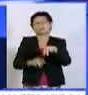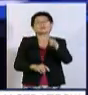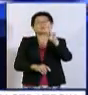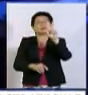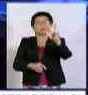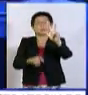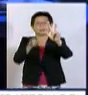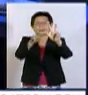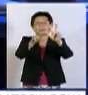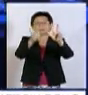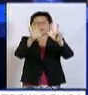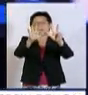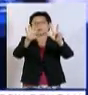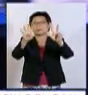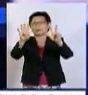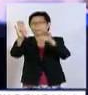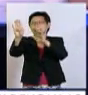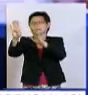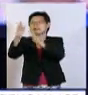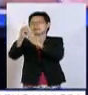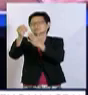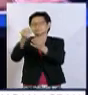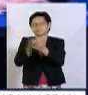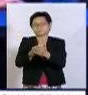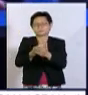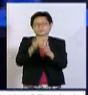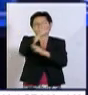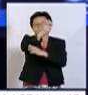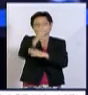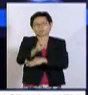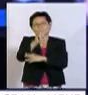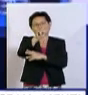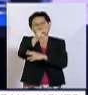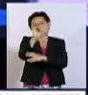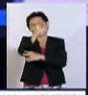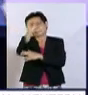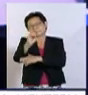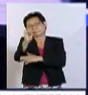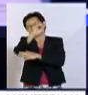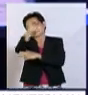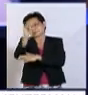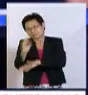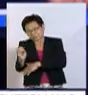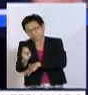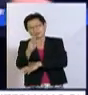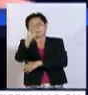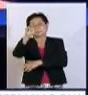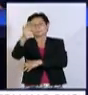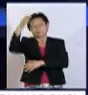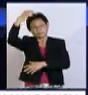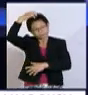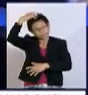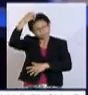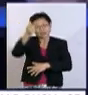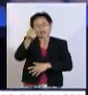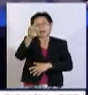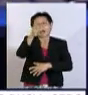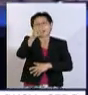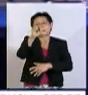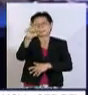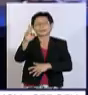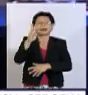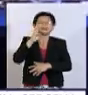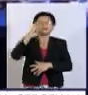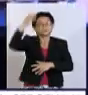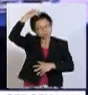sebanyak 3.54 bilion ringgit dengan diskaun sebanyak 28%. Menurut Menteri Besar Selangor Amiruddin Syari, Air